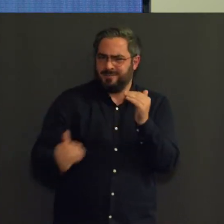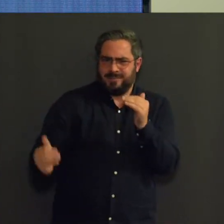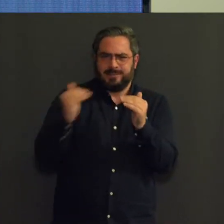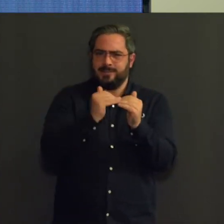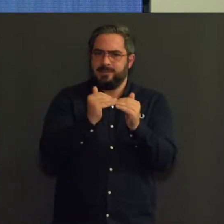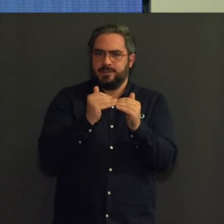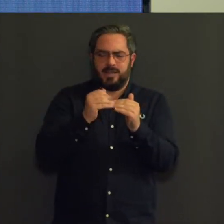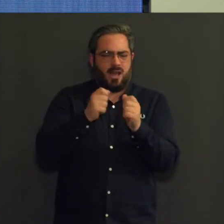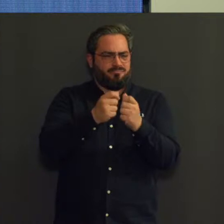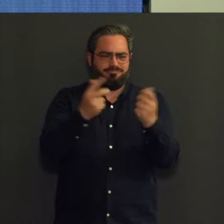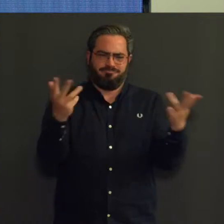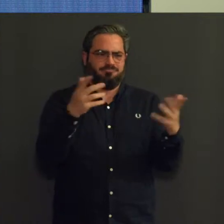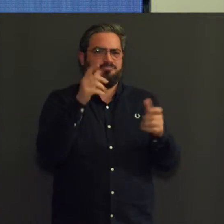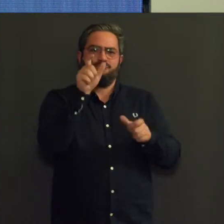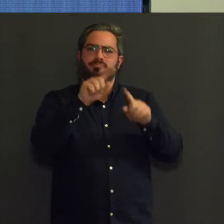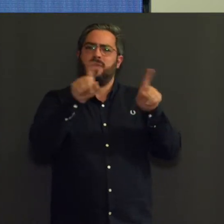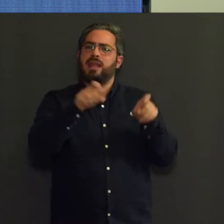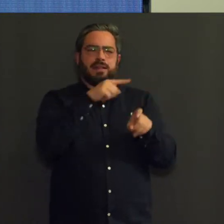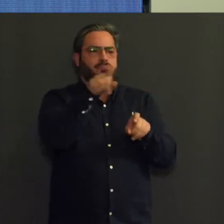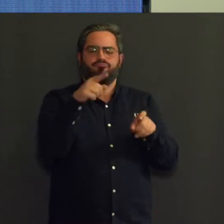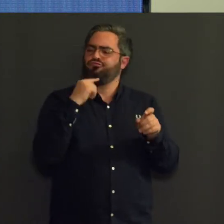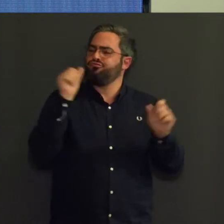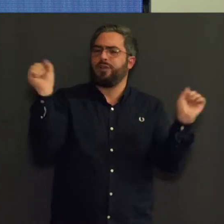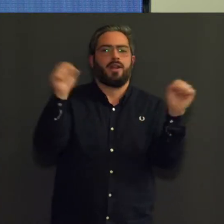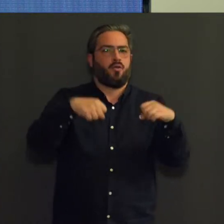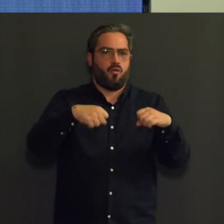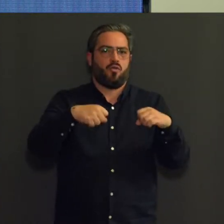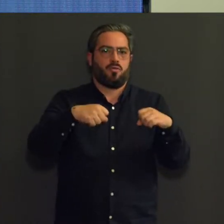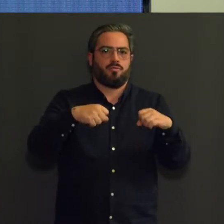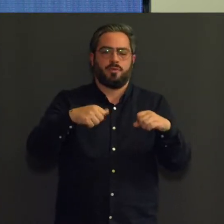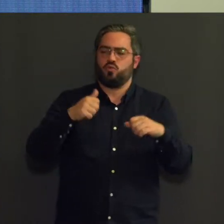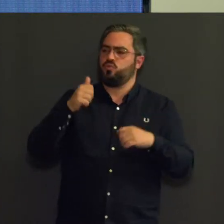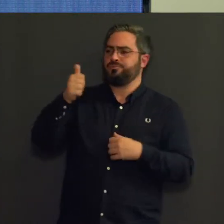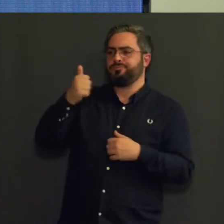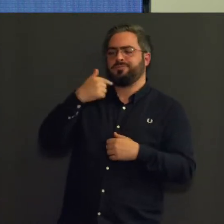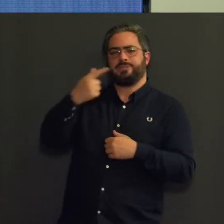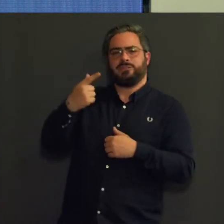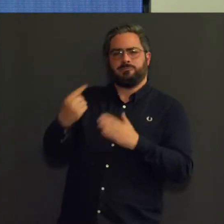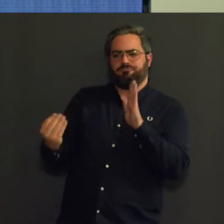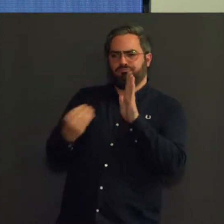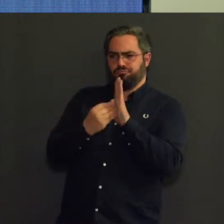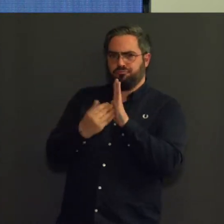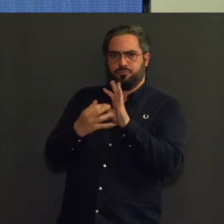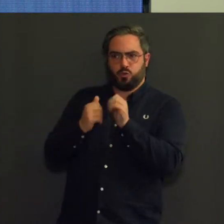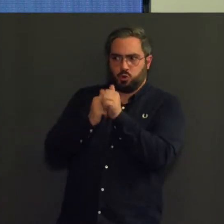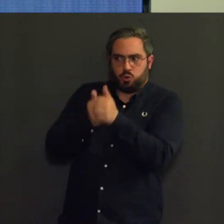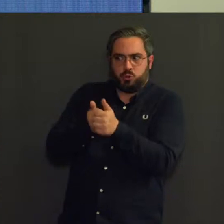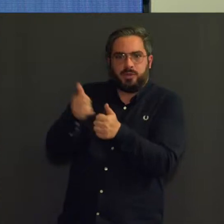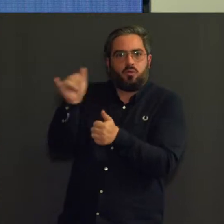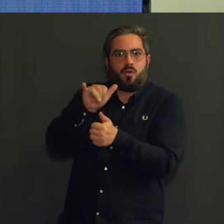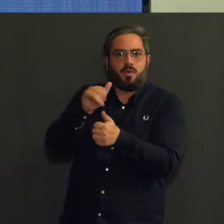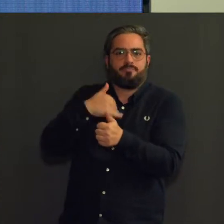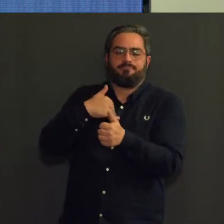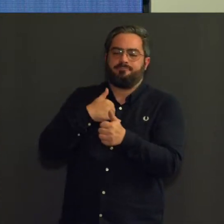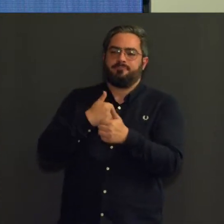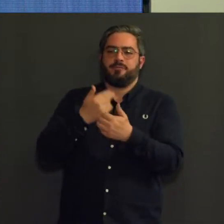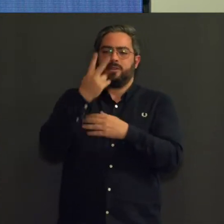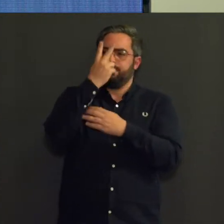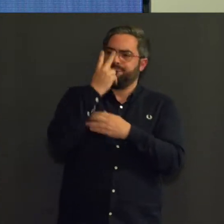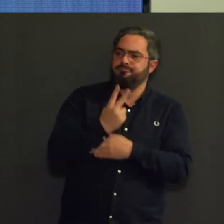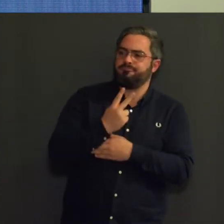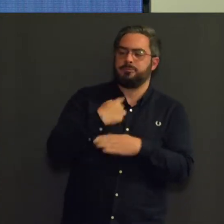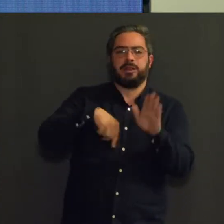ce point. Il a donc été décidé au départ que l'on se baserait maintenant sur un test négatif